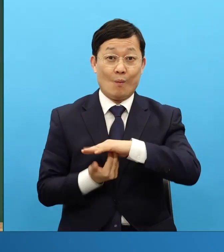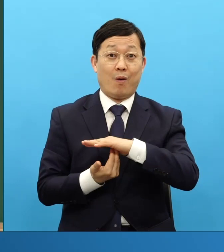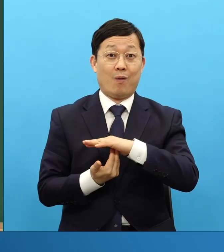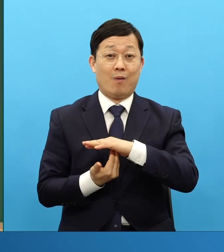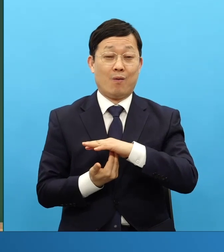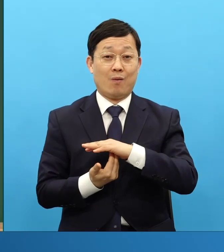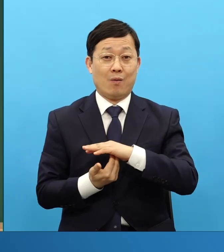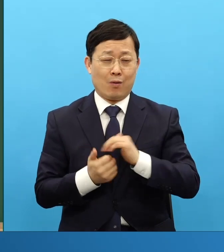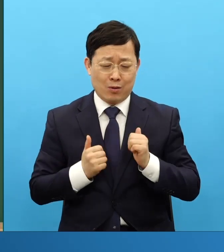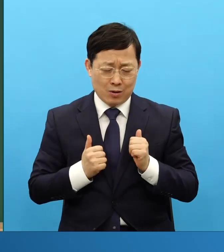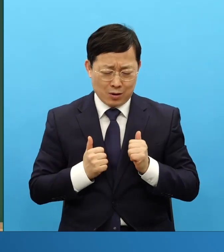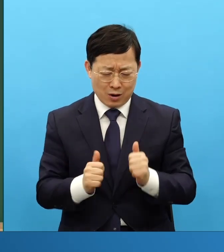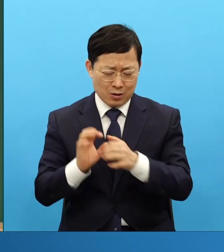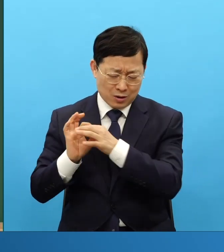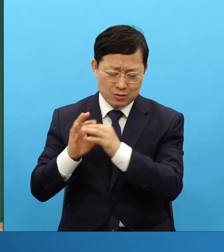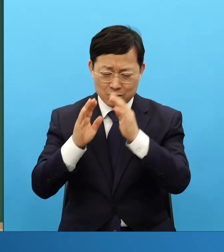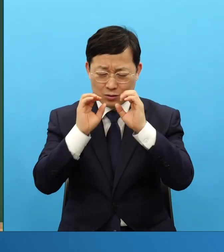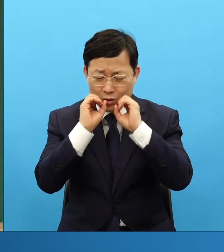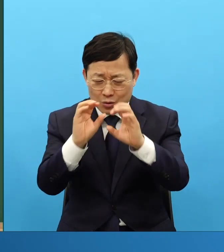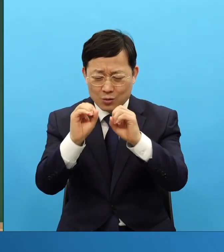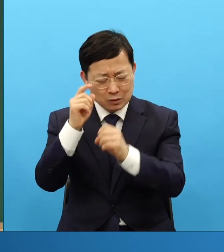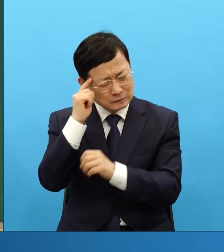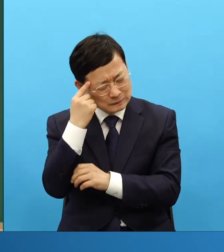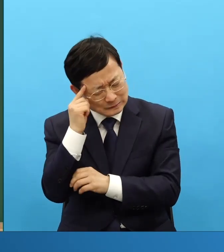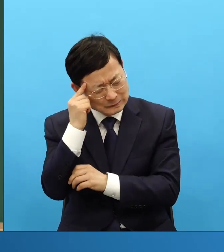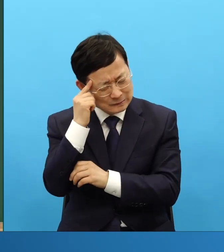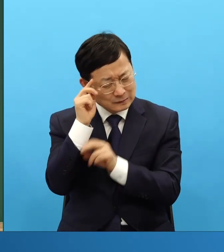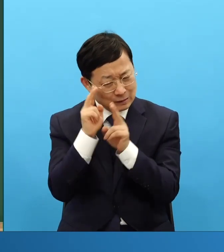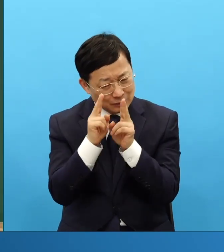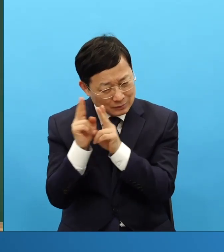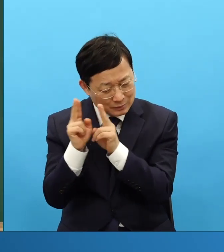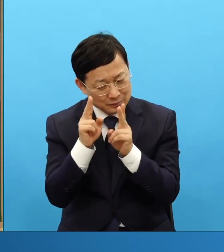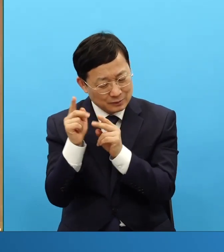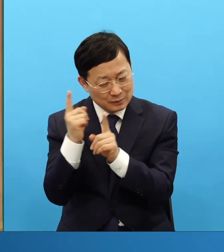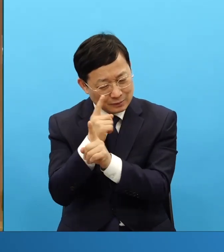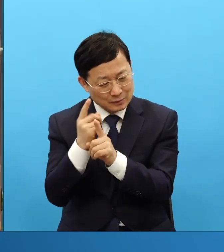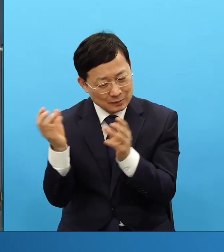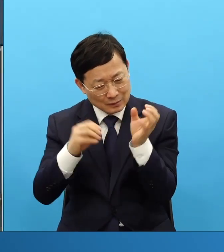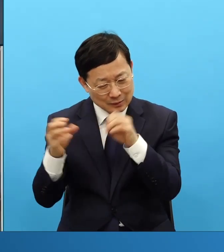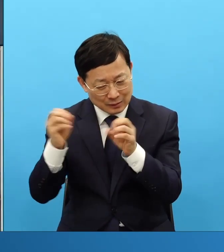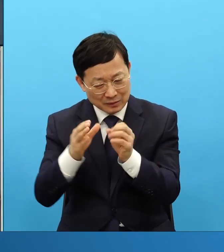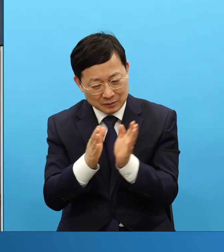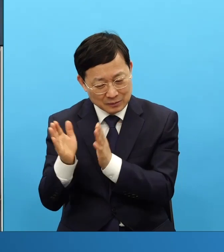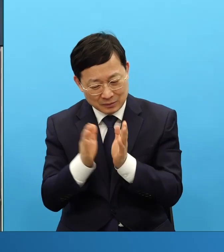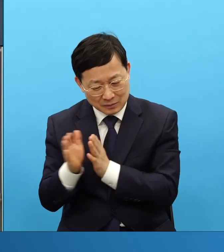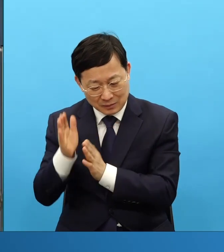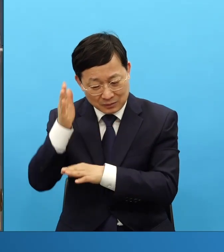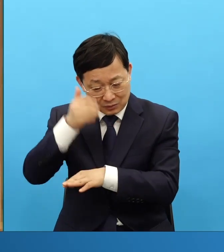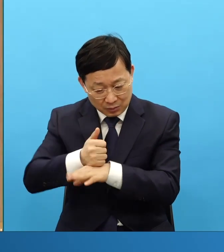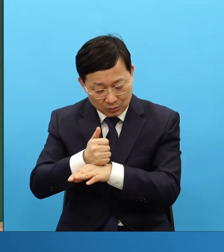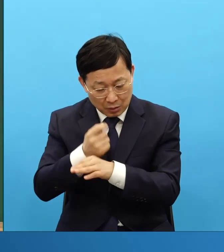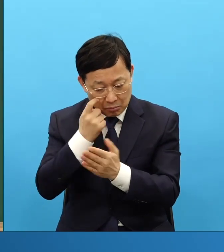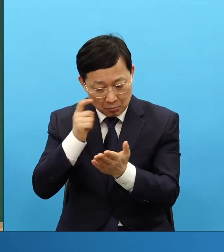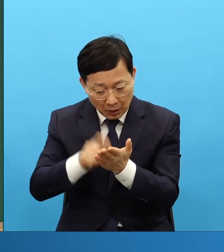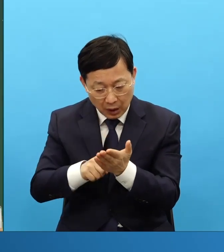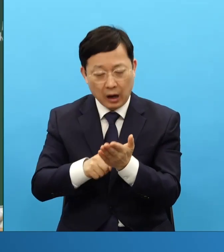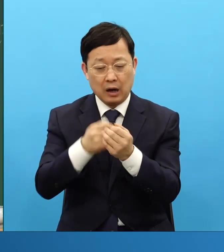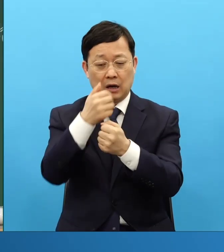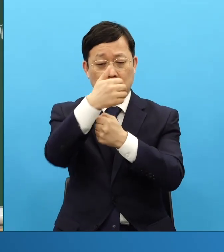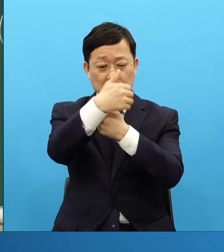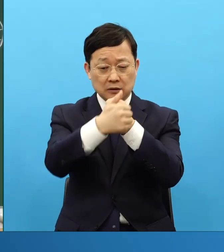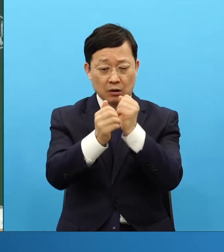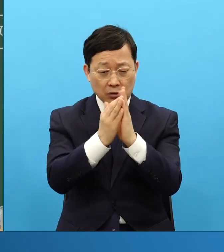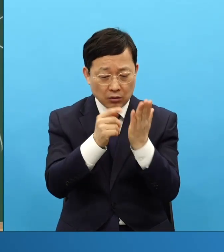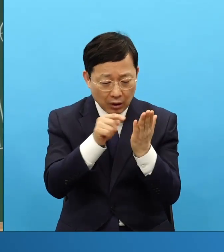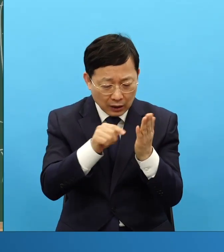계속 하니까 답이 어디서 나오냐면요. 성경에서 답이 As I 나와요. continue to do that, I found my